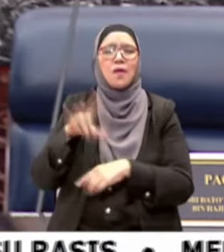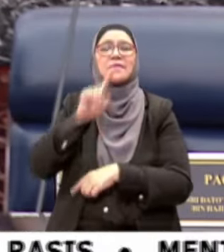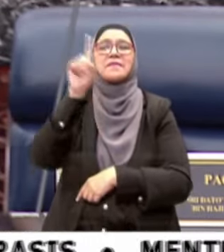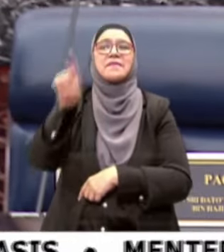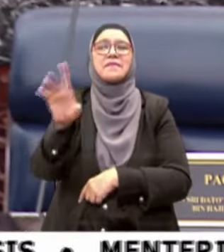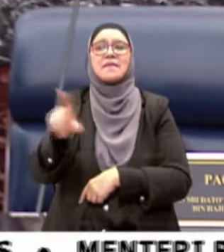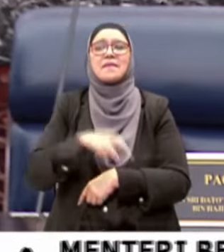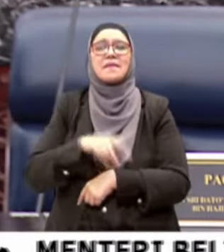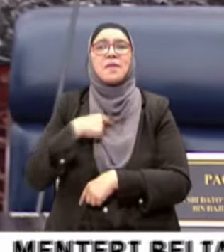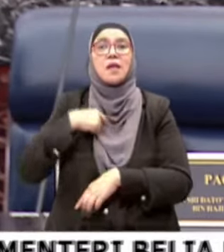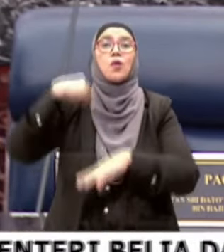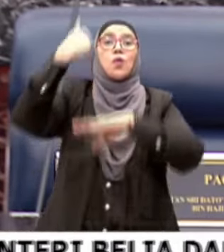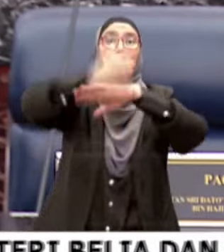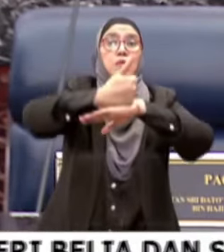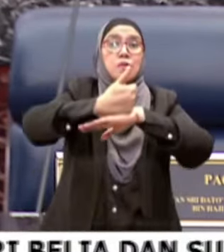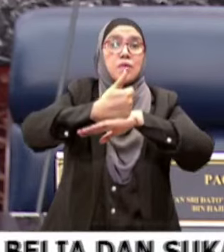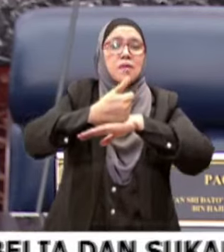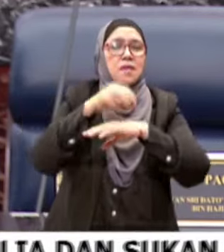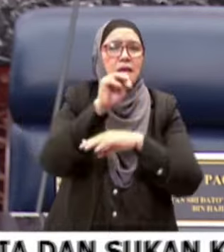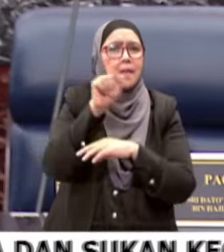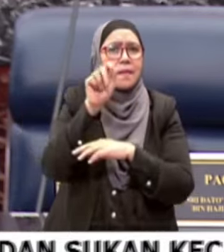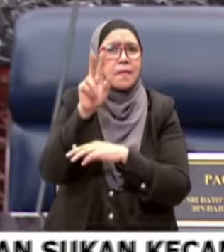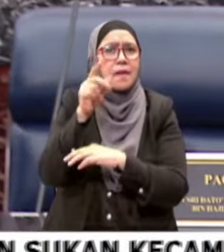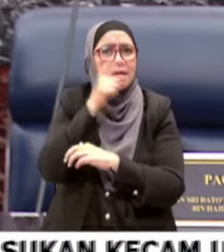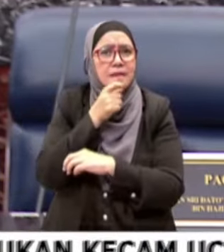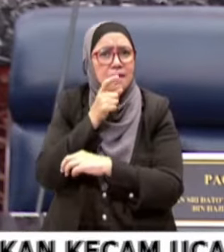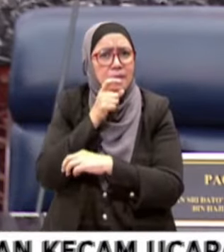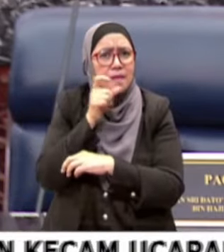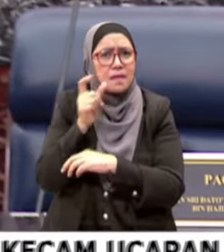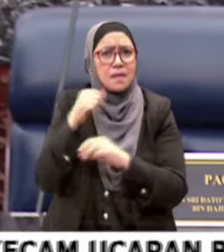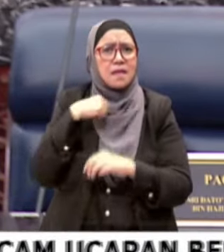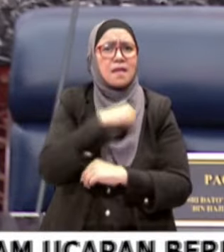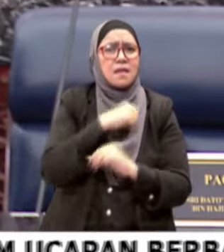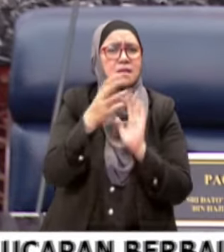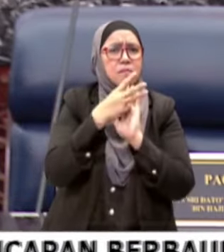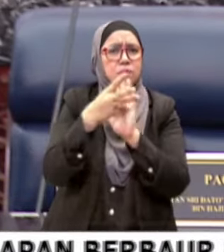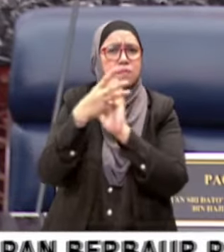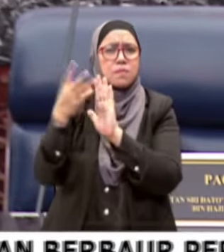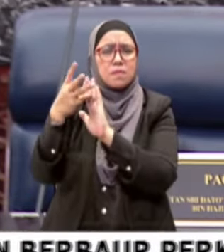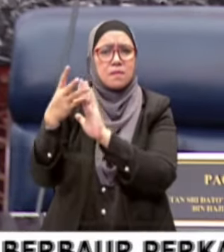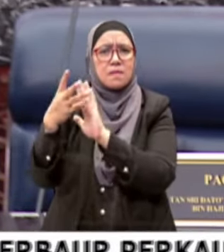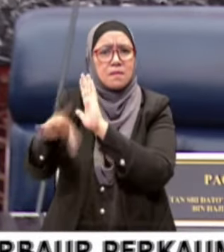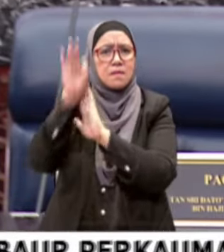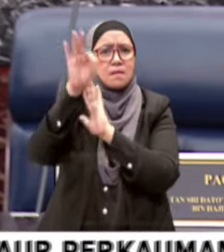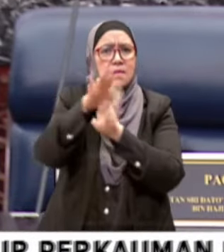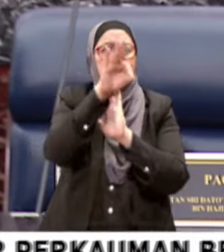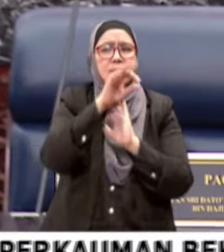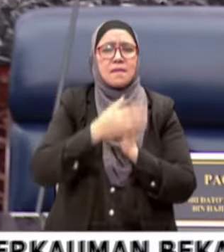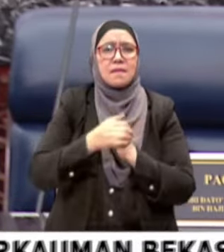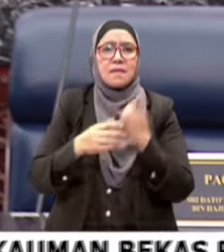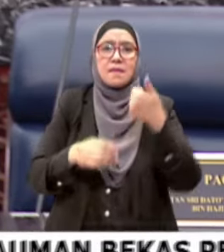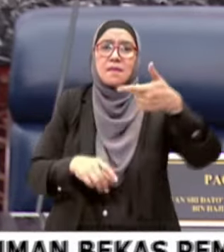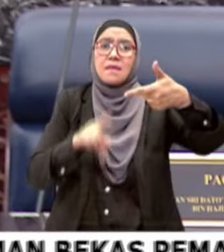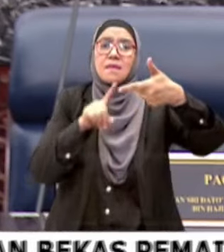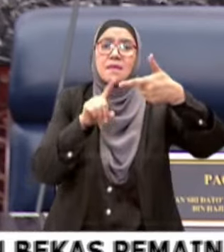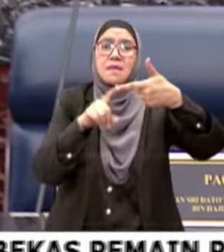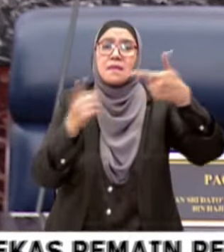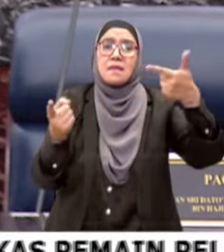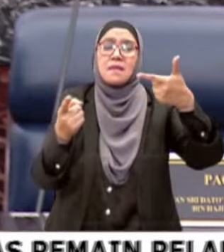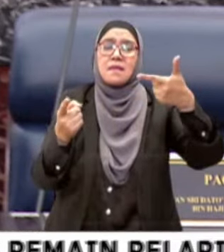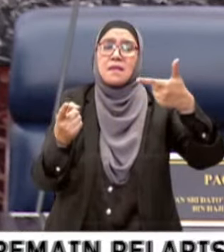ini sebab kita yang telah pun dilantik dalam mtn yang keduanya Apakah